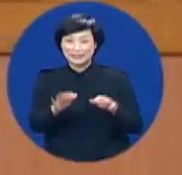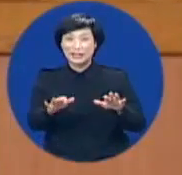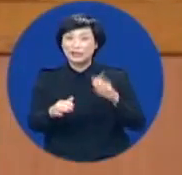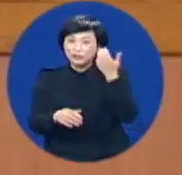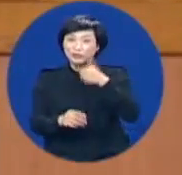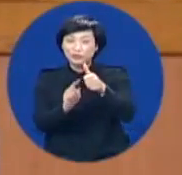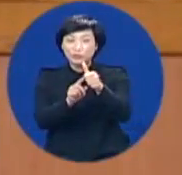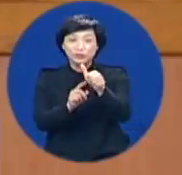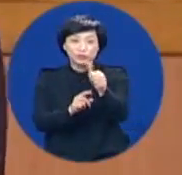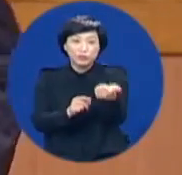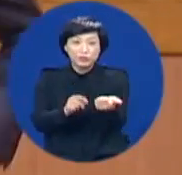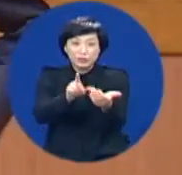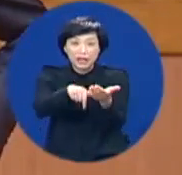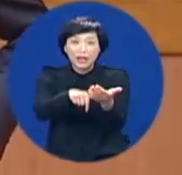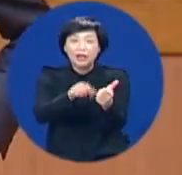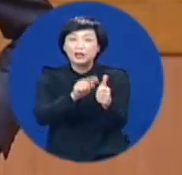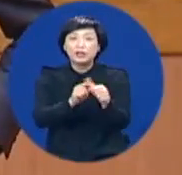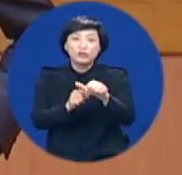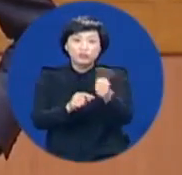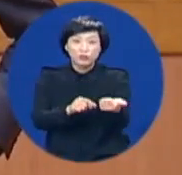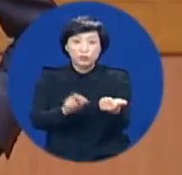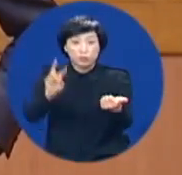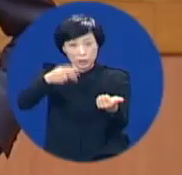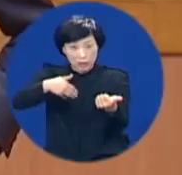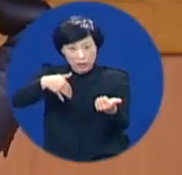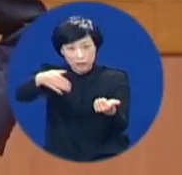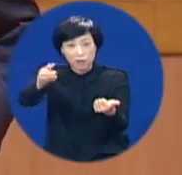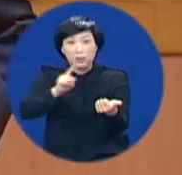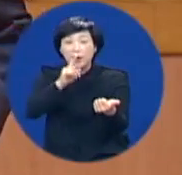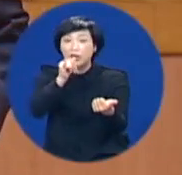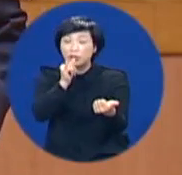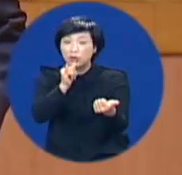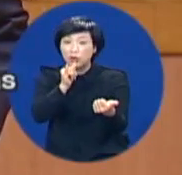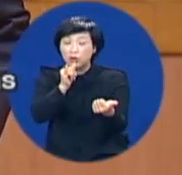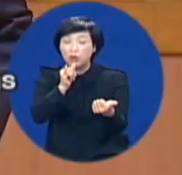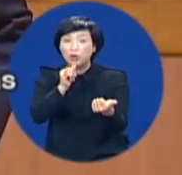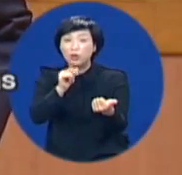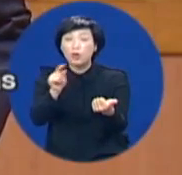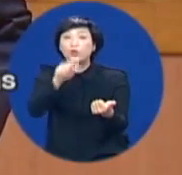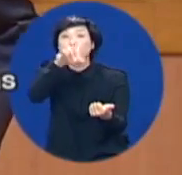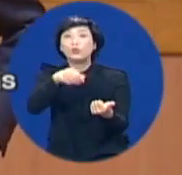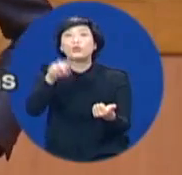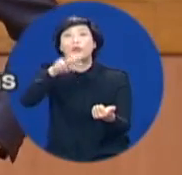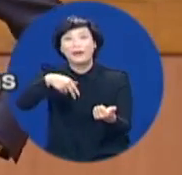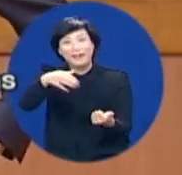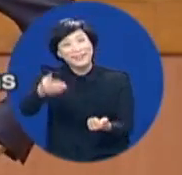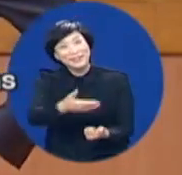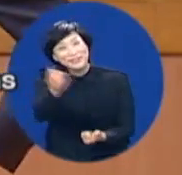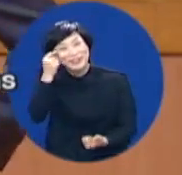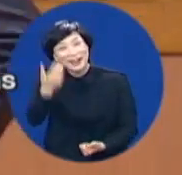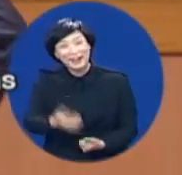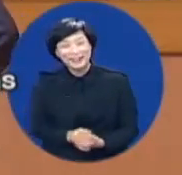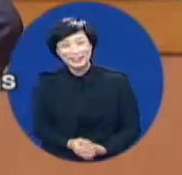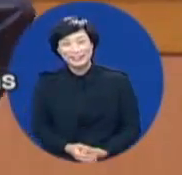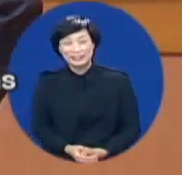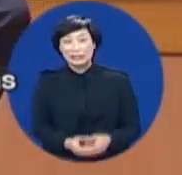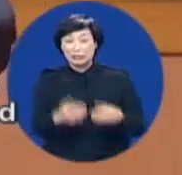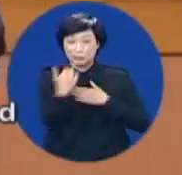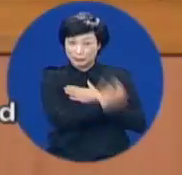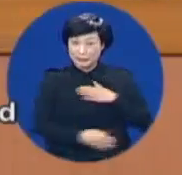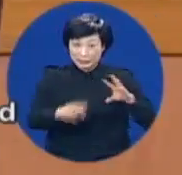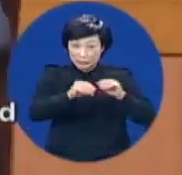돌아갔다. 어디로 돌아가니? 육체는 흙으로 만들었으니 흙으로 돌아가고